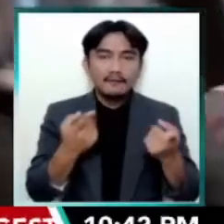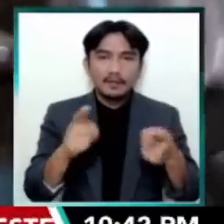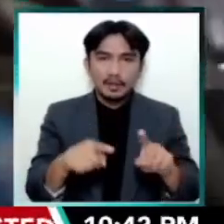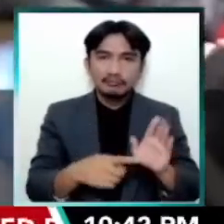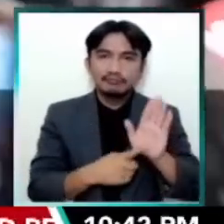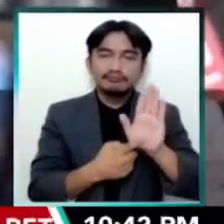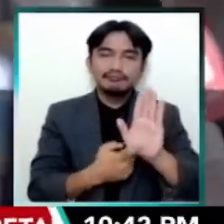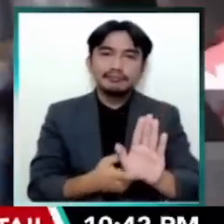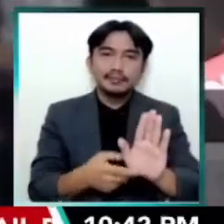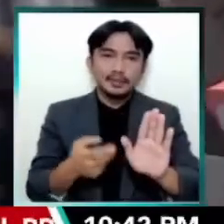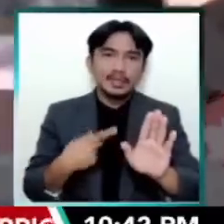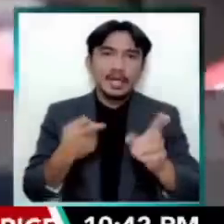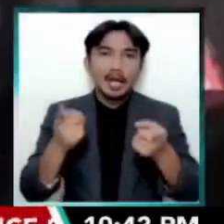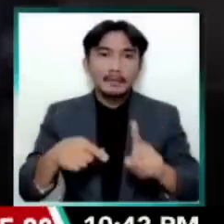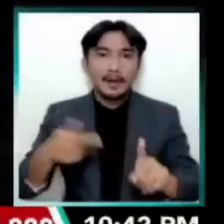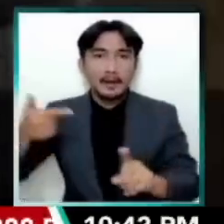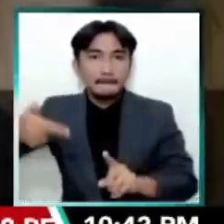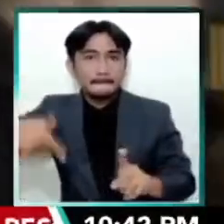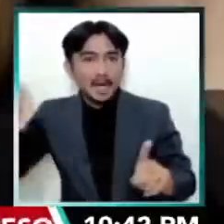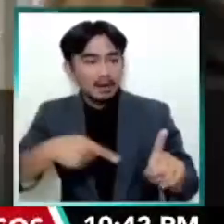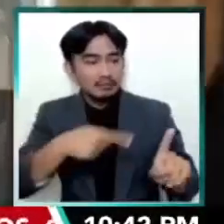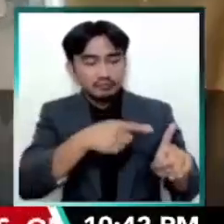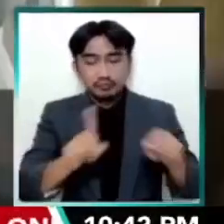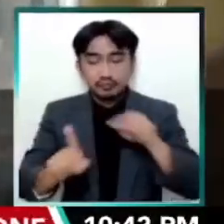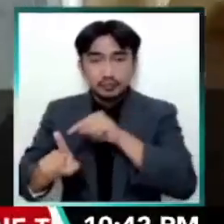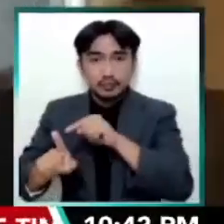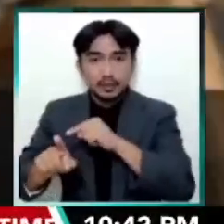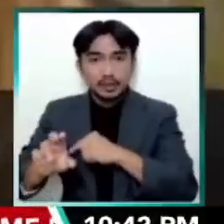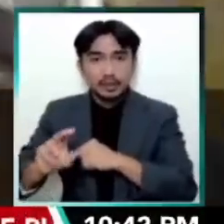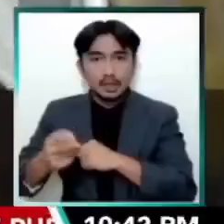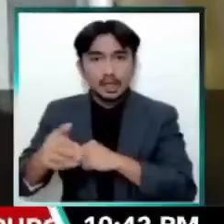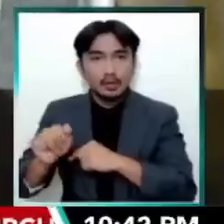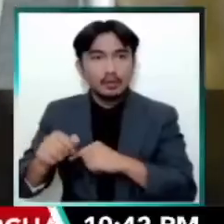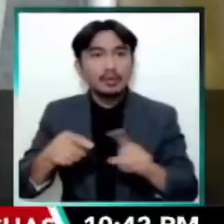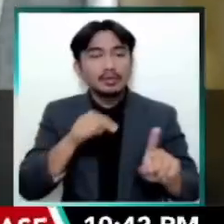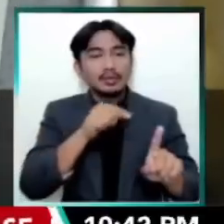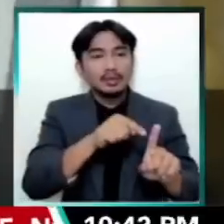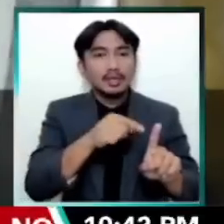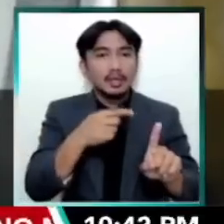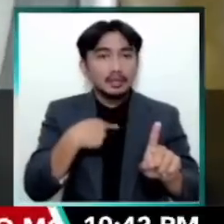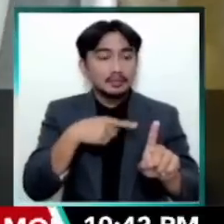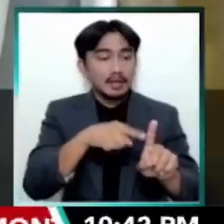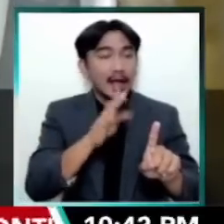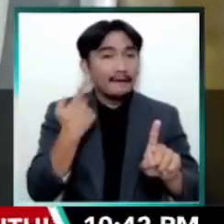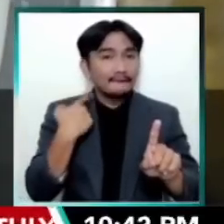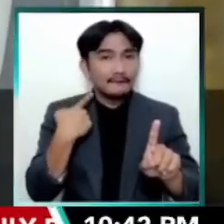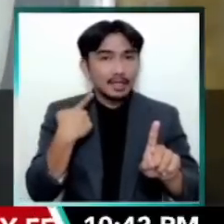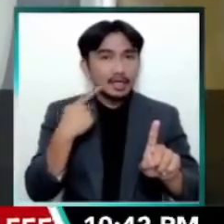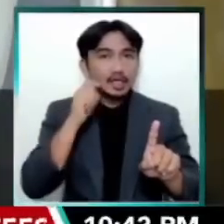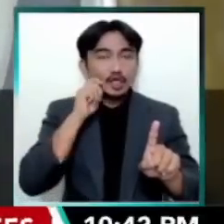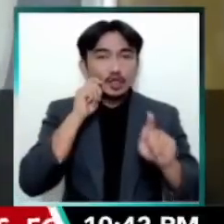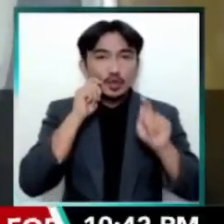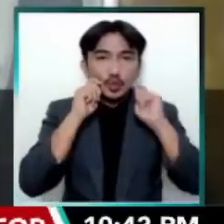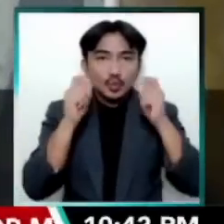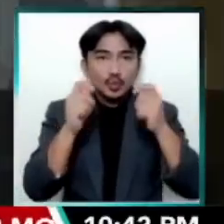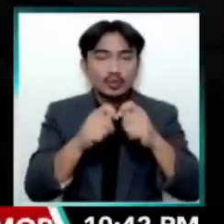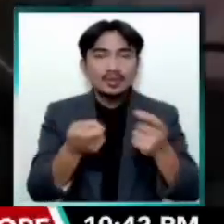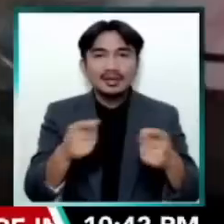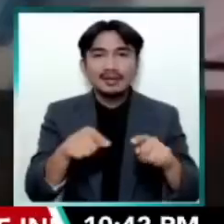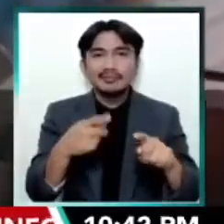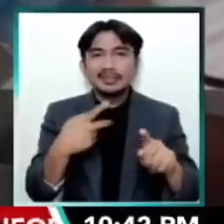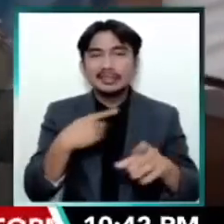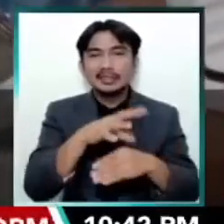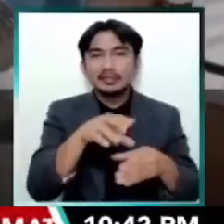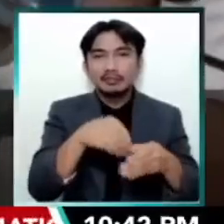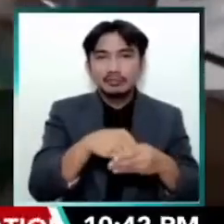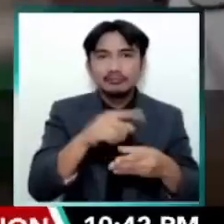suspect na si Dr. Chow Chow Yumol. Si Kelsey ang kakambal ni Hannah, ang Ateneo Law School graduate na nadamay din sa pamamaril.